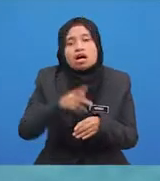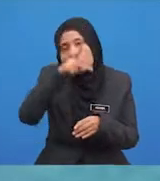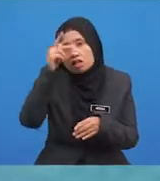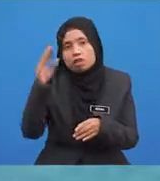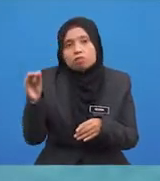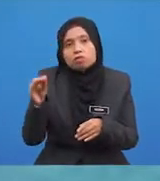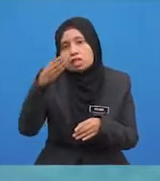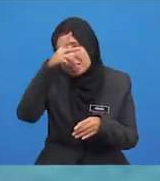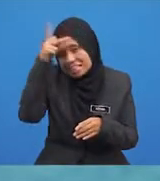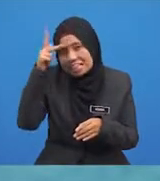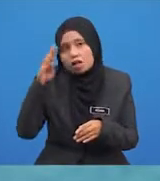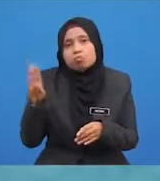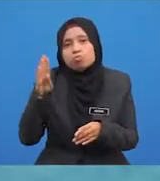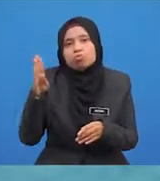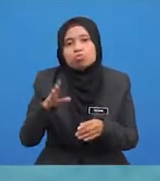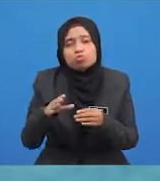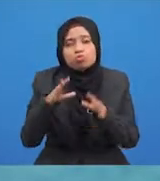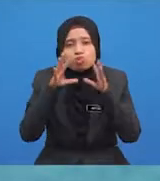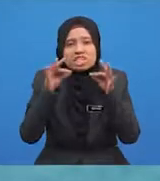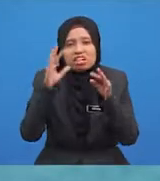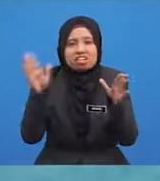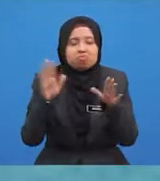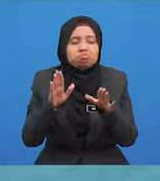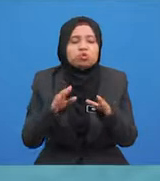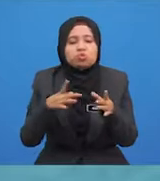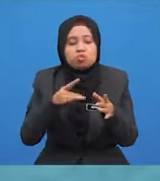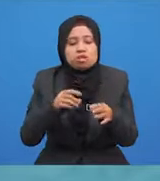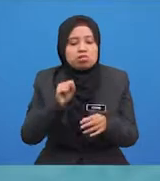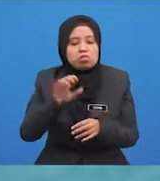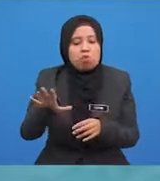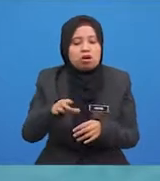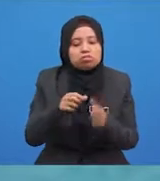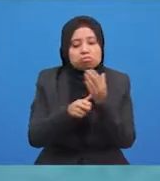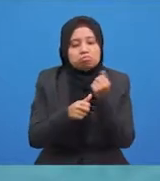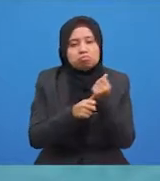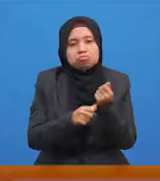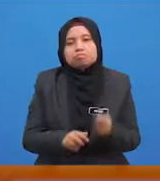tidak berdisiplin dan membuang najis di merata-rata tempat.